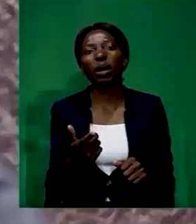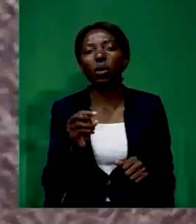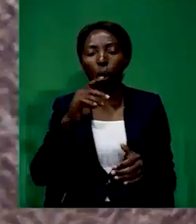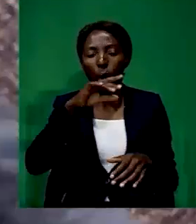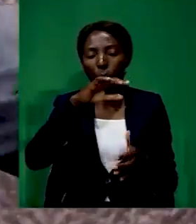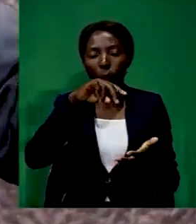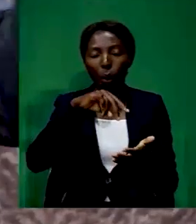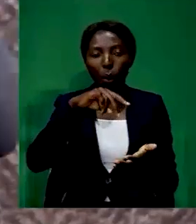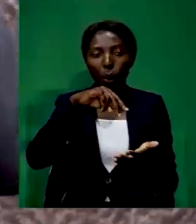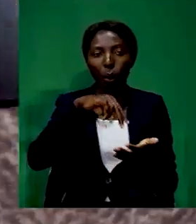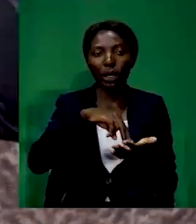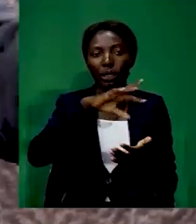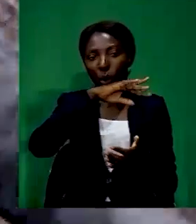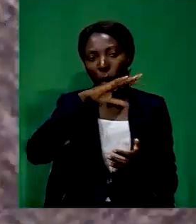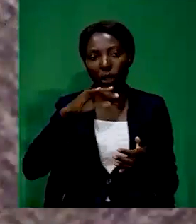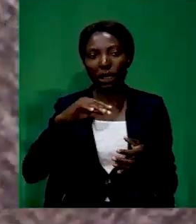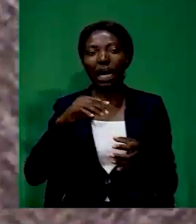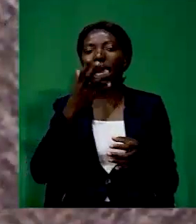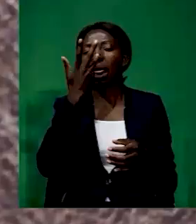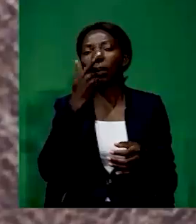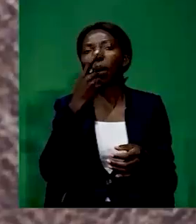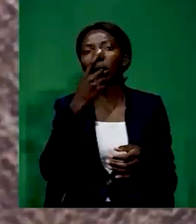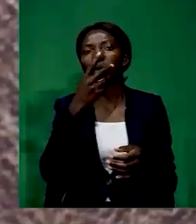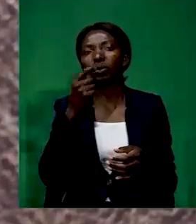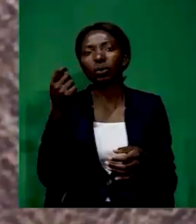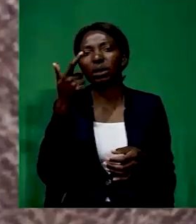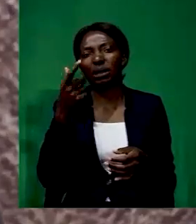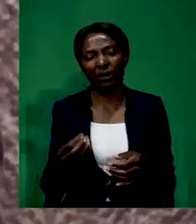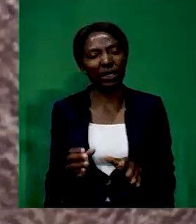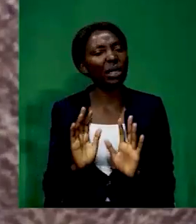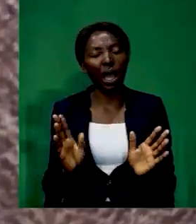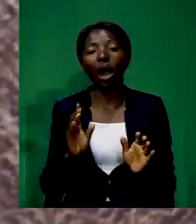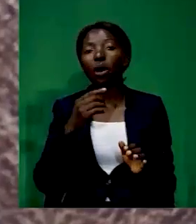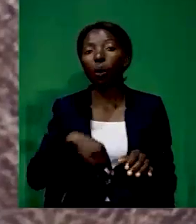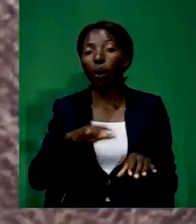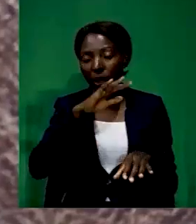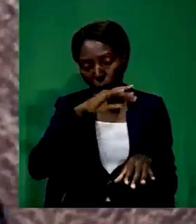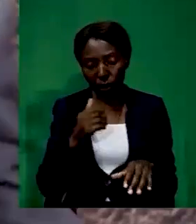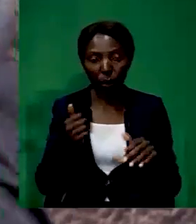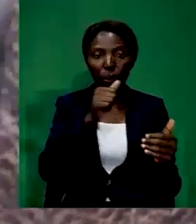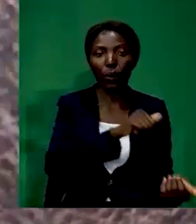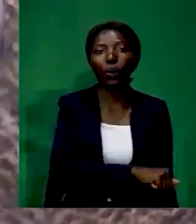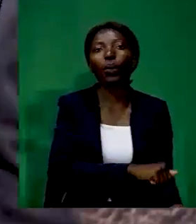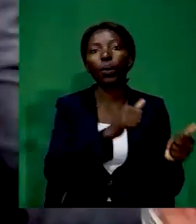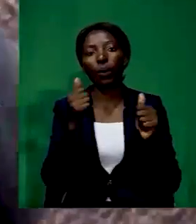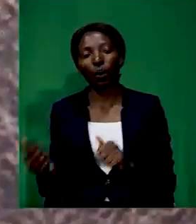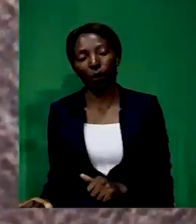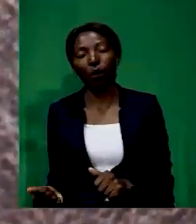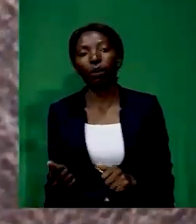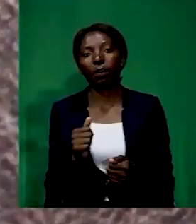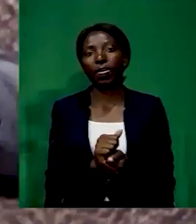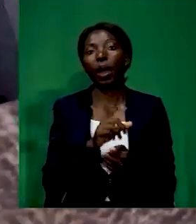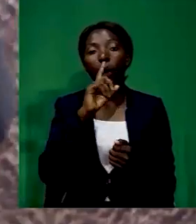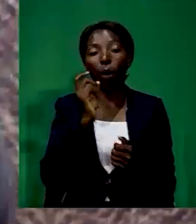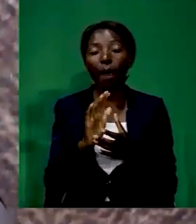waterfall tichiverenga kusvika kuna 70 tichikuona muviri wako pinda mumvura unyure kamwe chete nemhaka